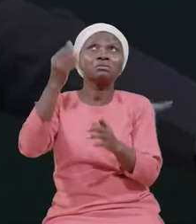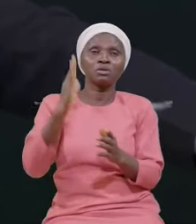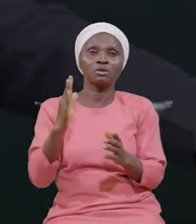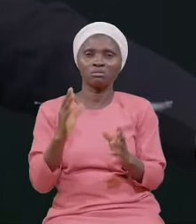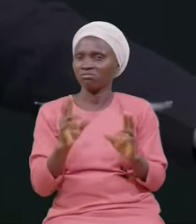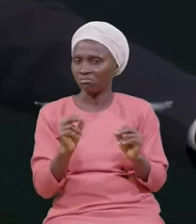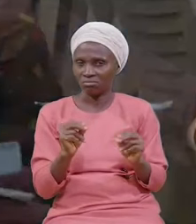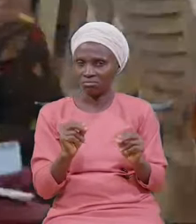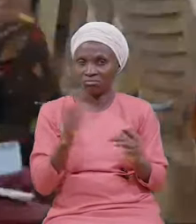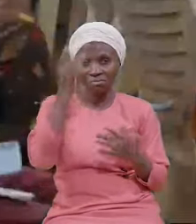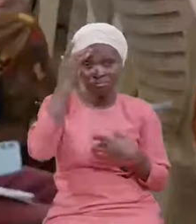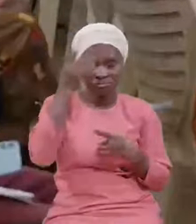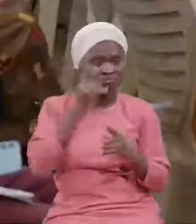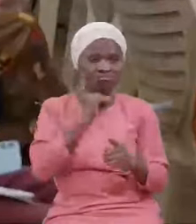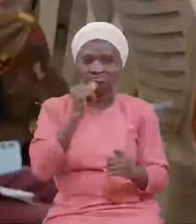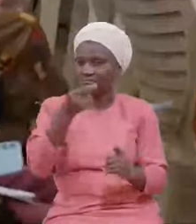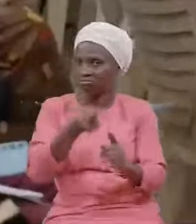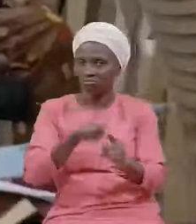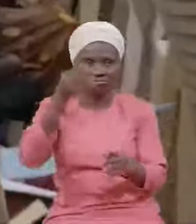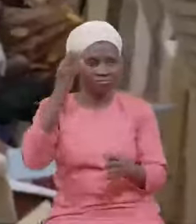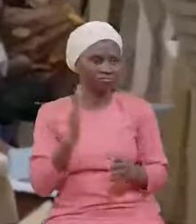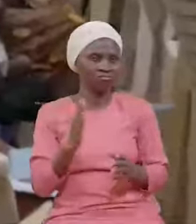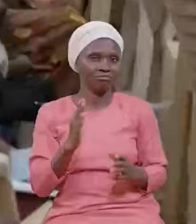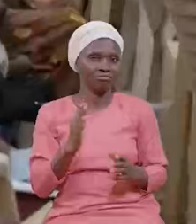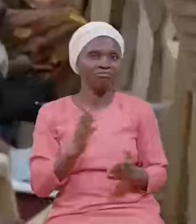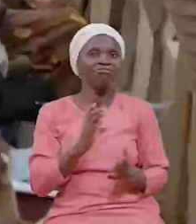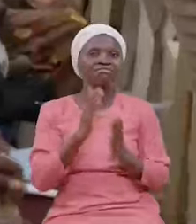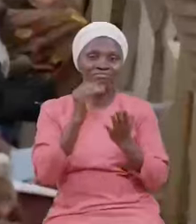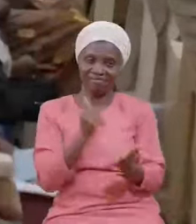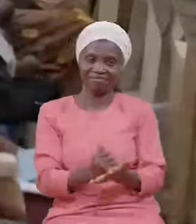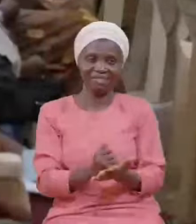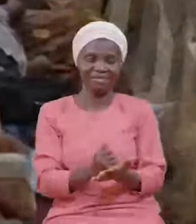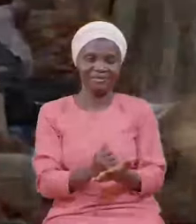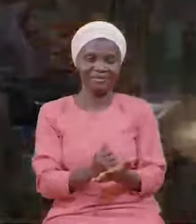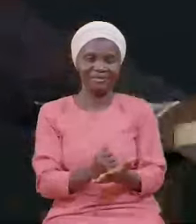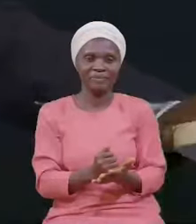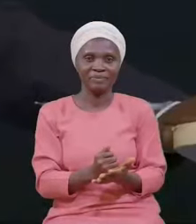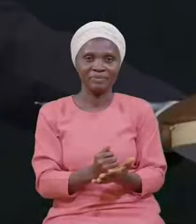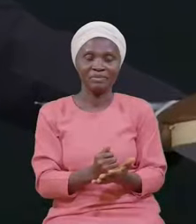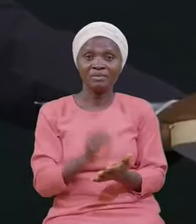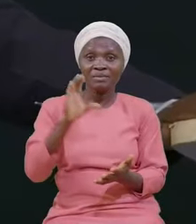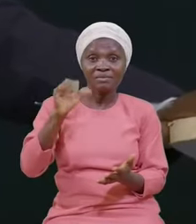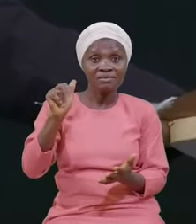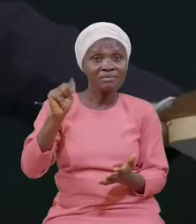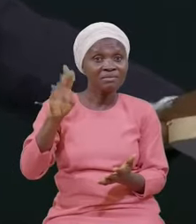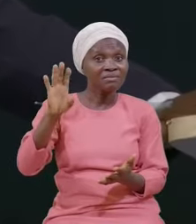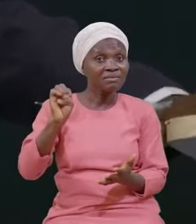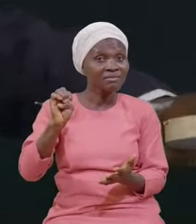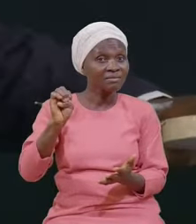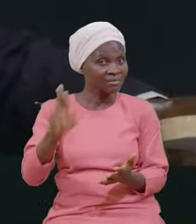La maladie ne vient pas de Dieu. Je n'ai pas entendu. Le cancer ne vient pas de